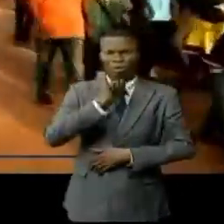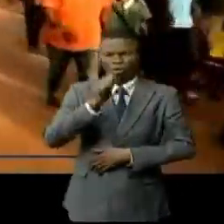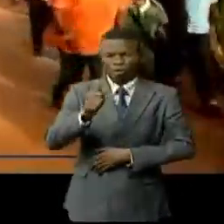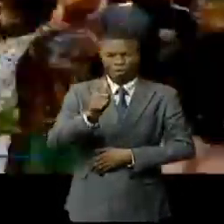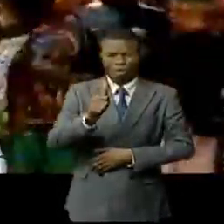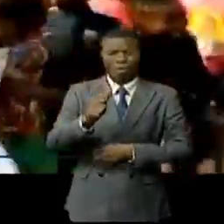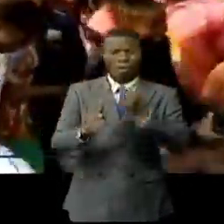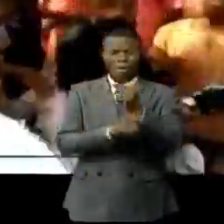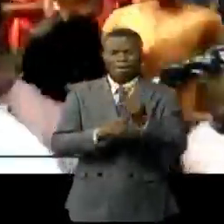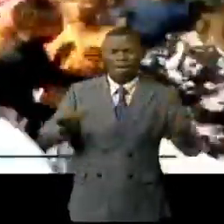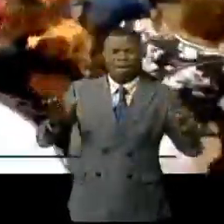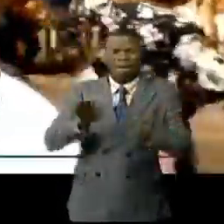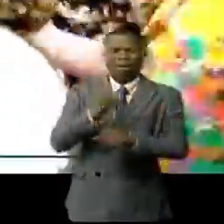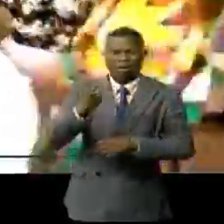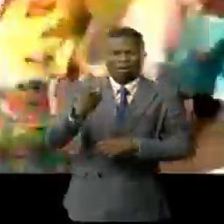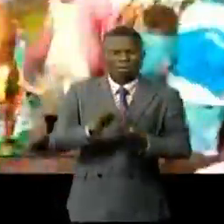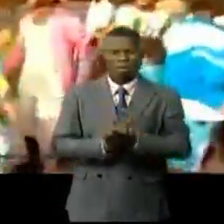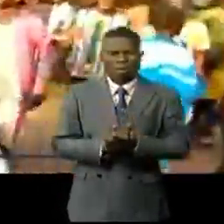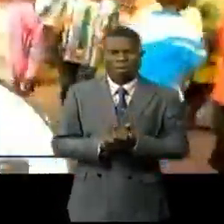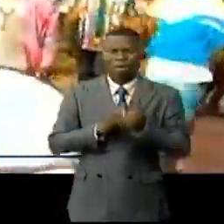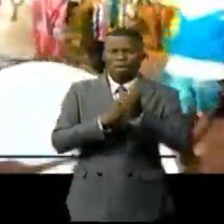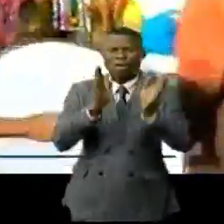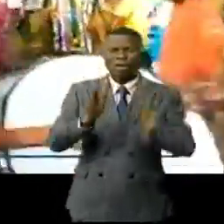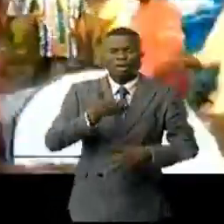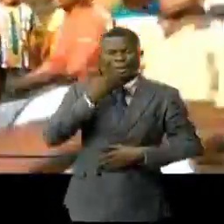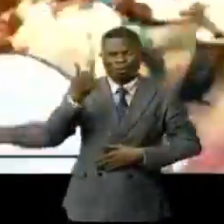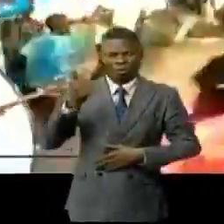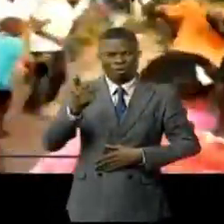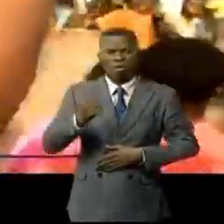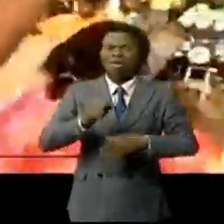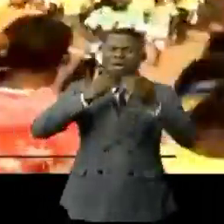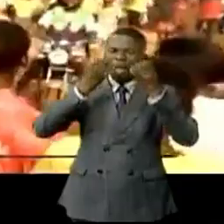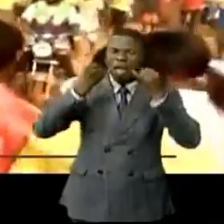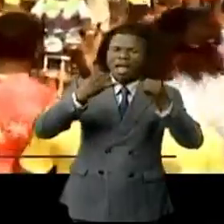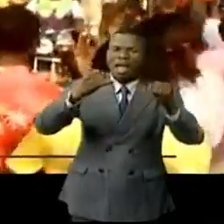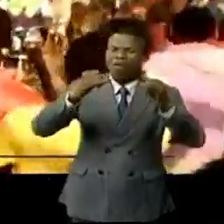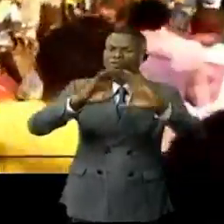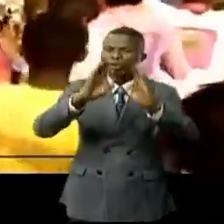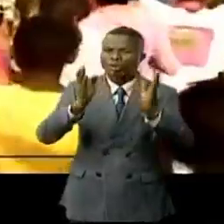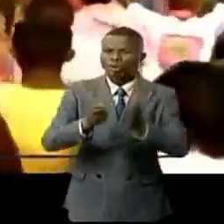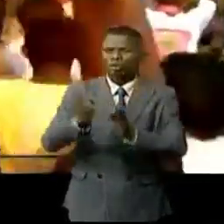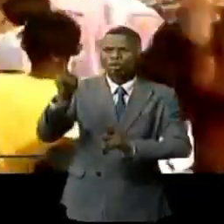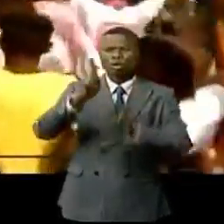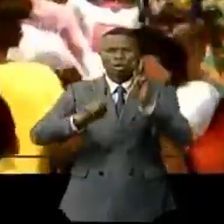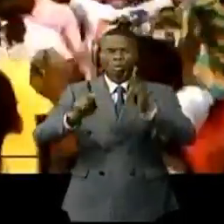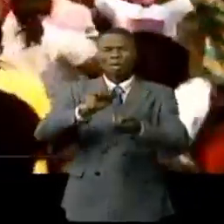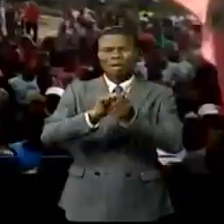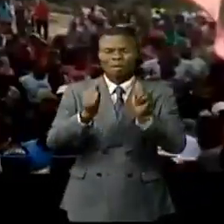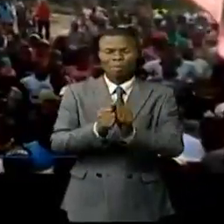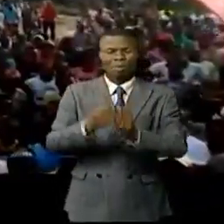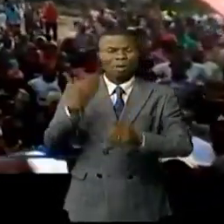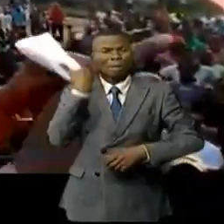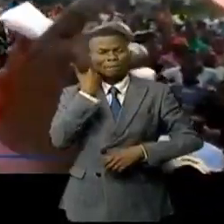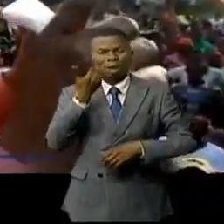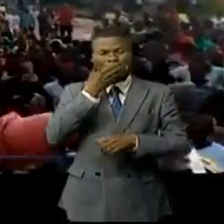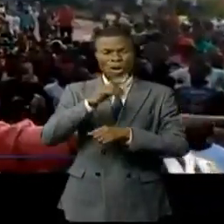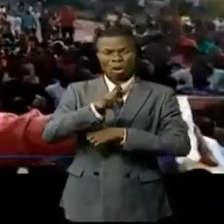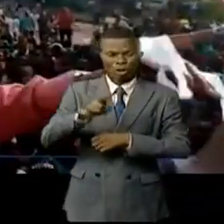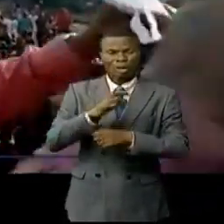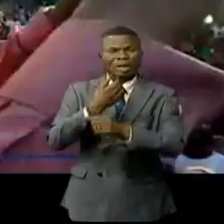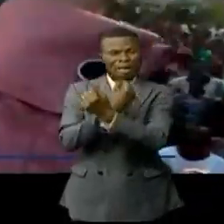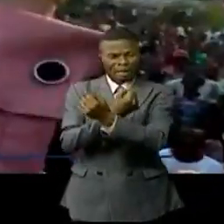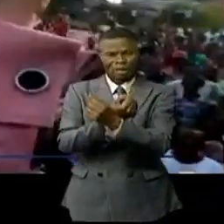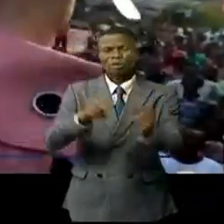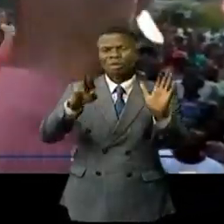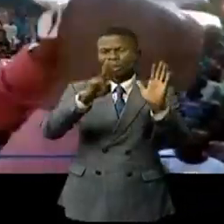l'engouement, en bon leader, il a saisi l'occasion pour sensibiliser la population sur la COVID-19 au respect des